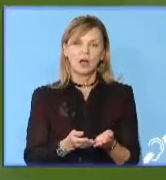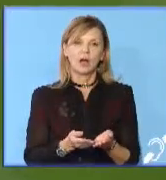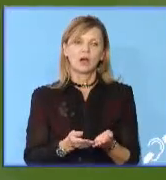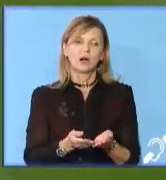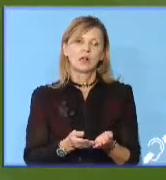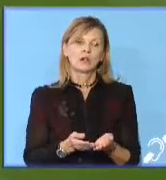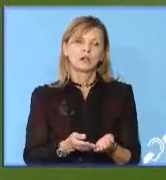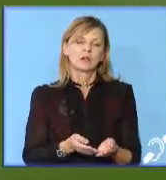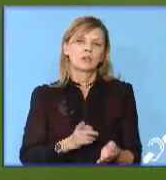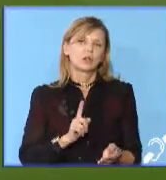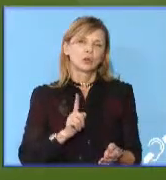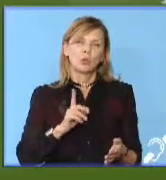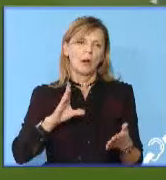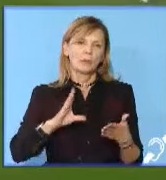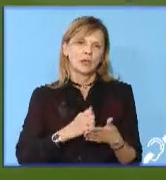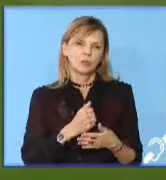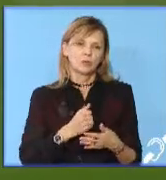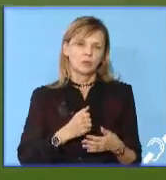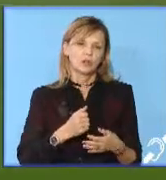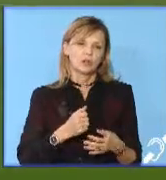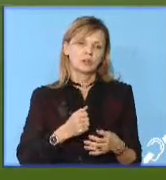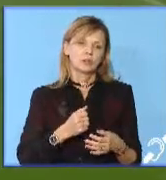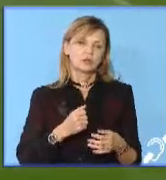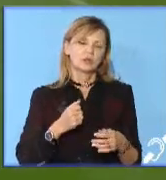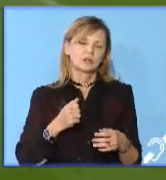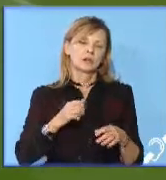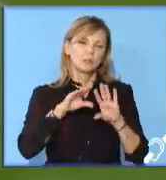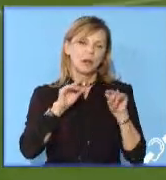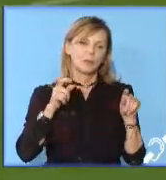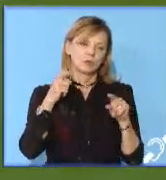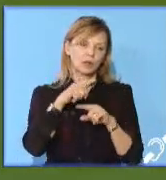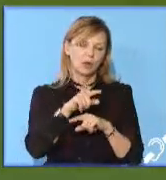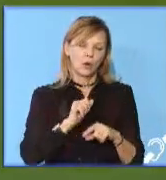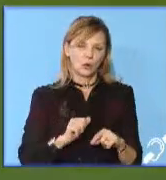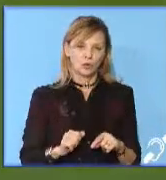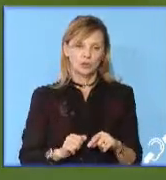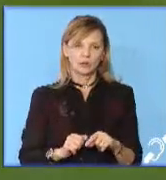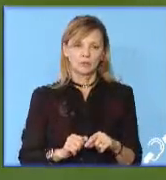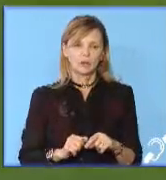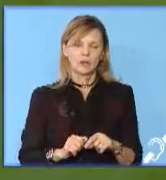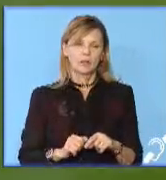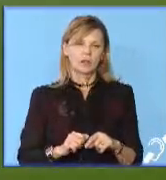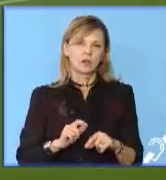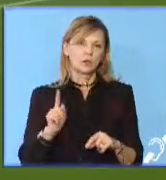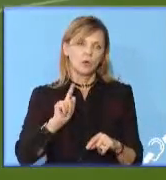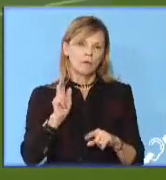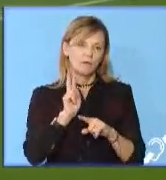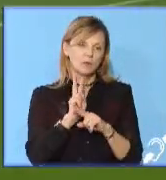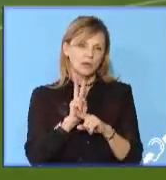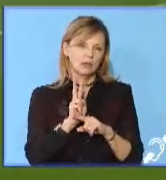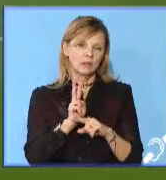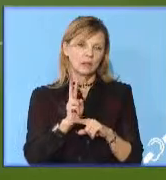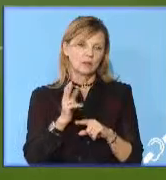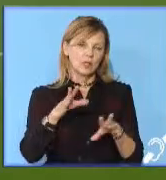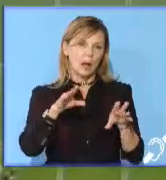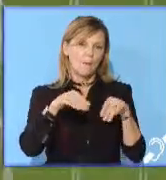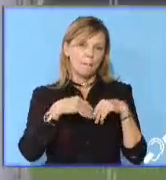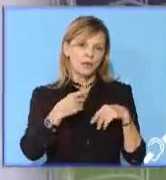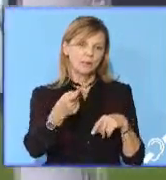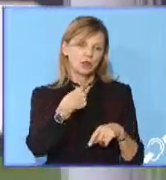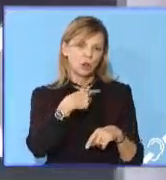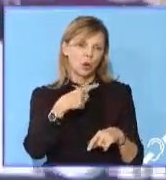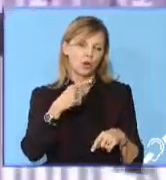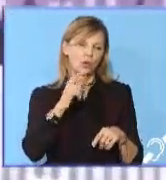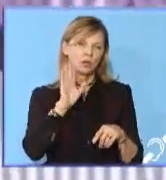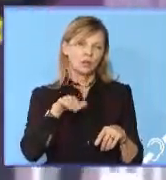o finalitate a fazelor, pierzând mingea, ușor-ușor i-au câștigat teren și așa a venit și acel gol neașteptat, o